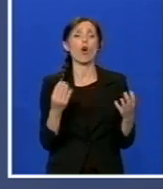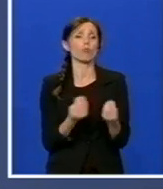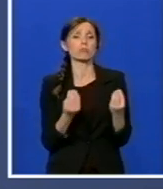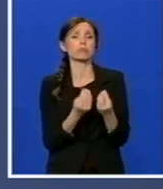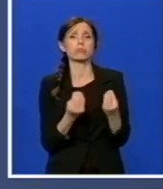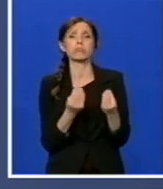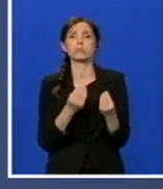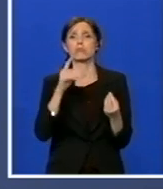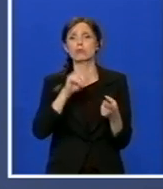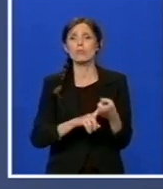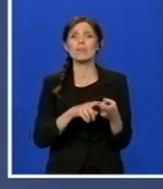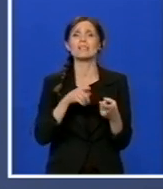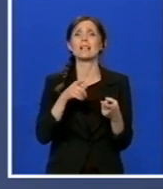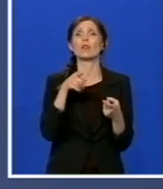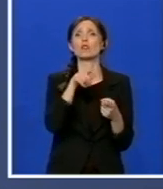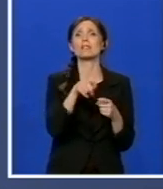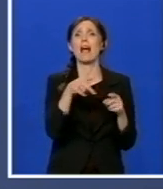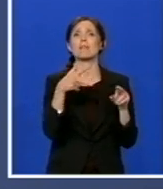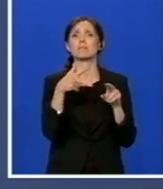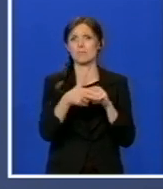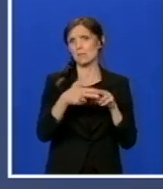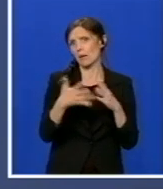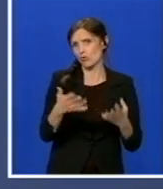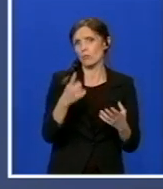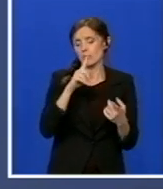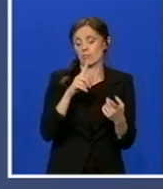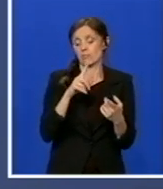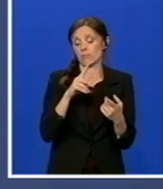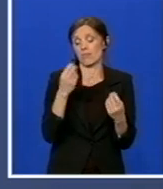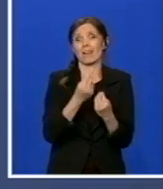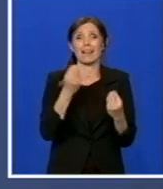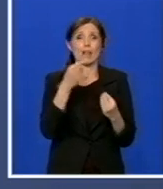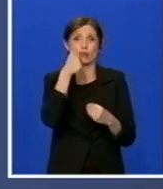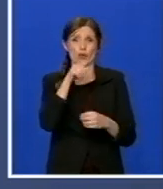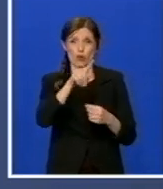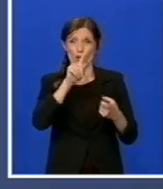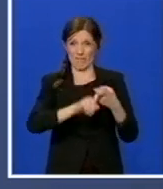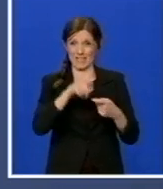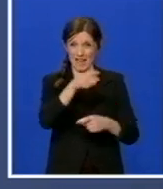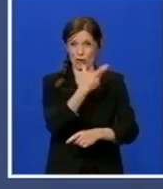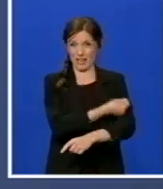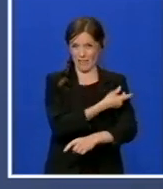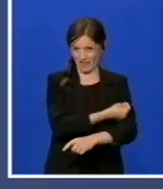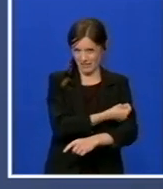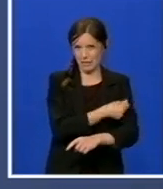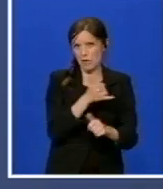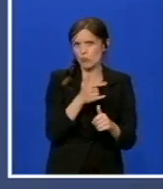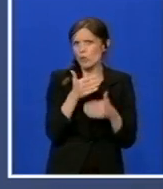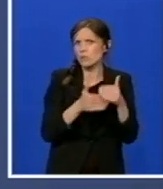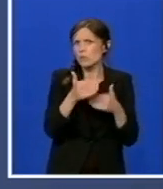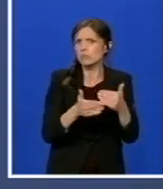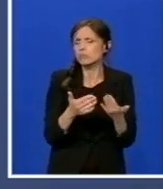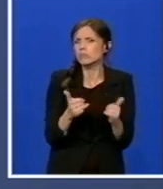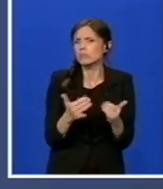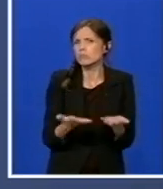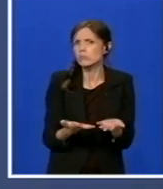sa određenom preventivnom merom jesu nešto što je rutinsko i što se često i primenjuje